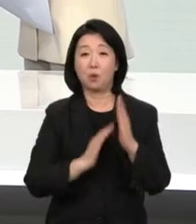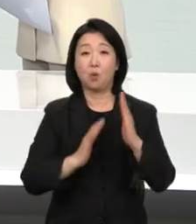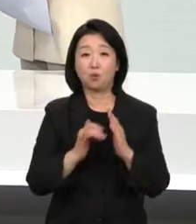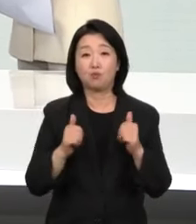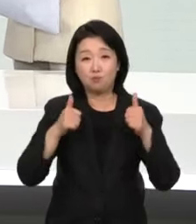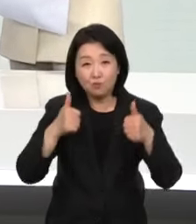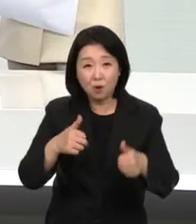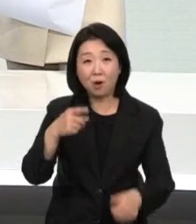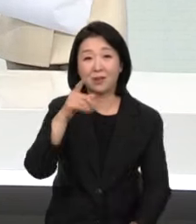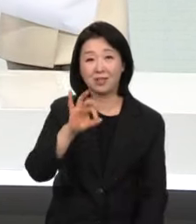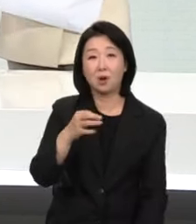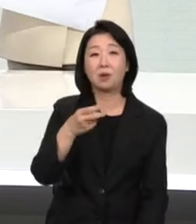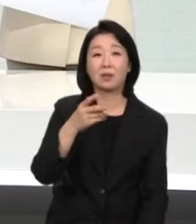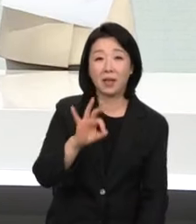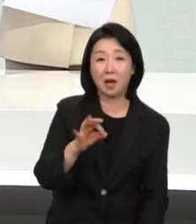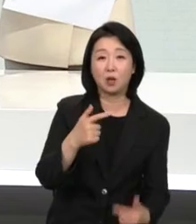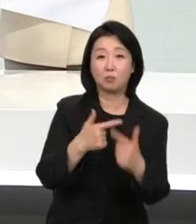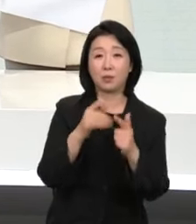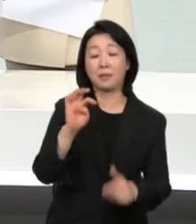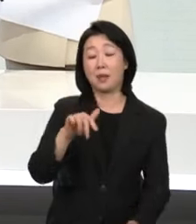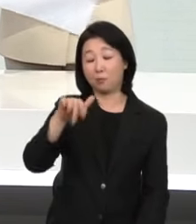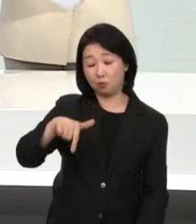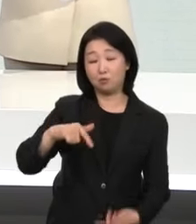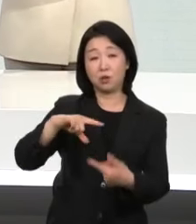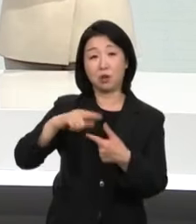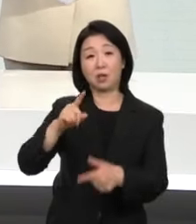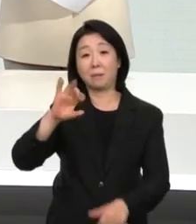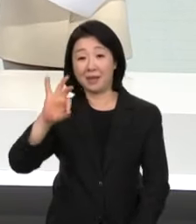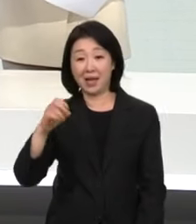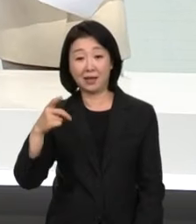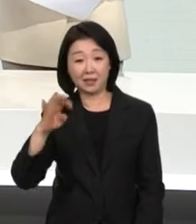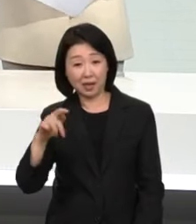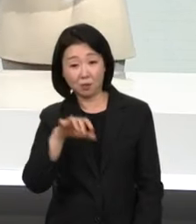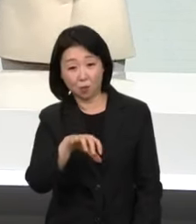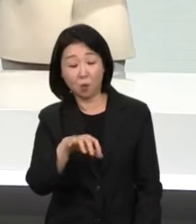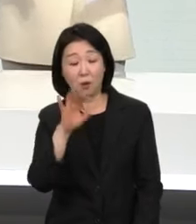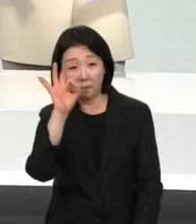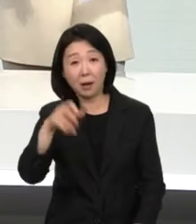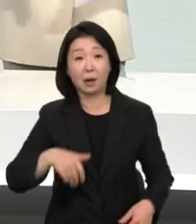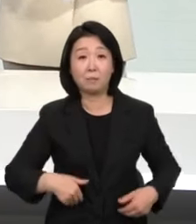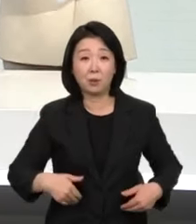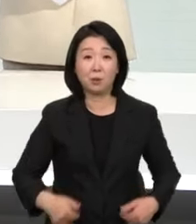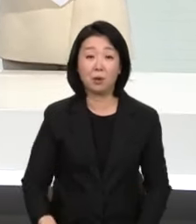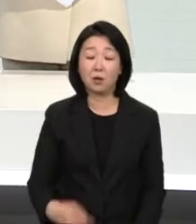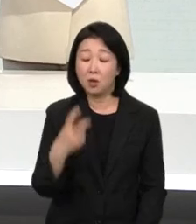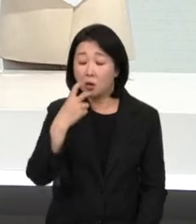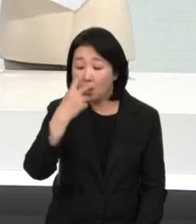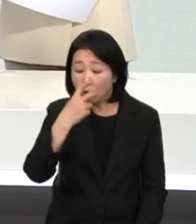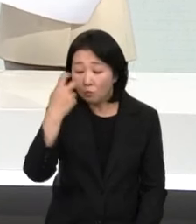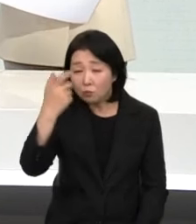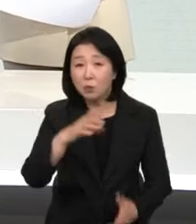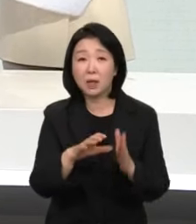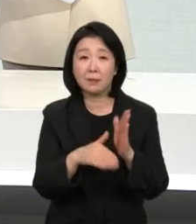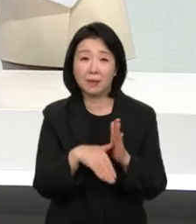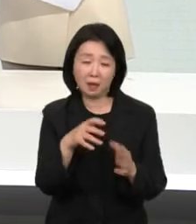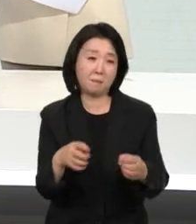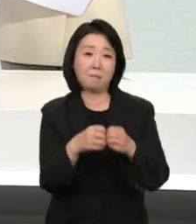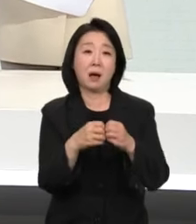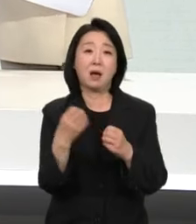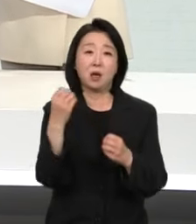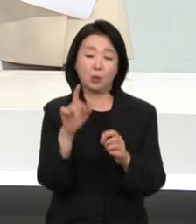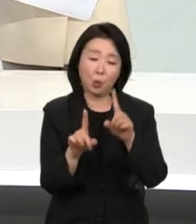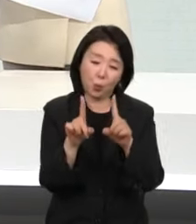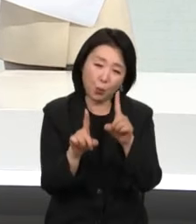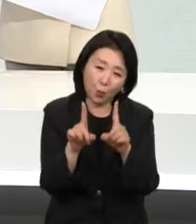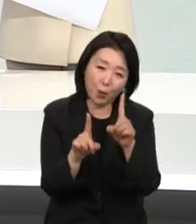부산 남구, 경남 양산을입니다. 최근 여론조사에서 동률이거나 5%포인트 이내